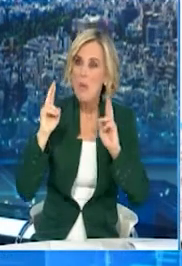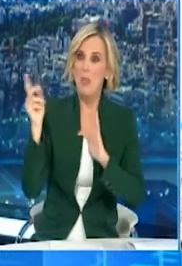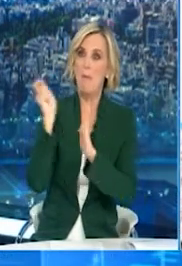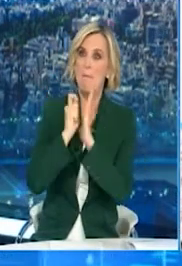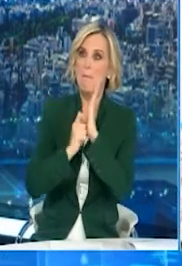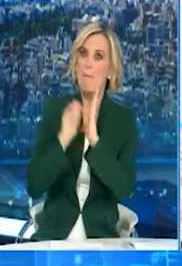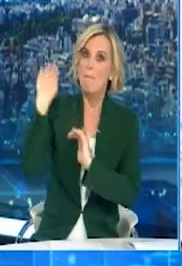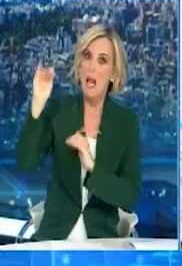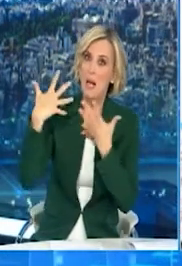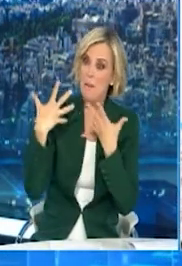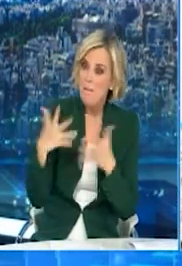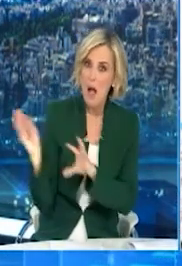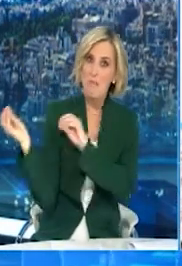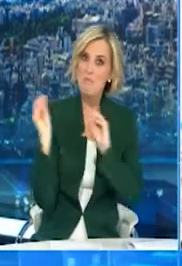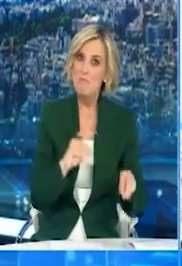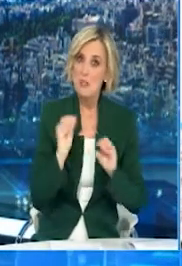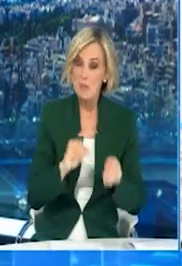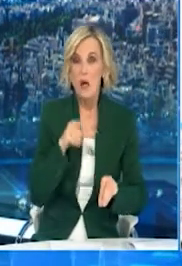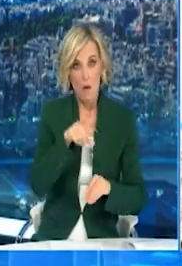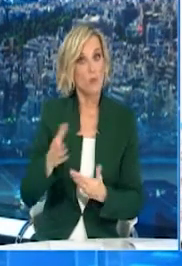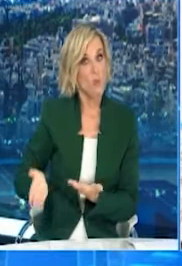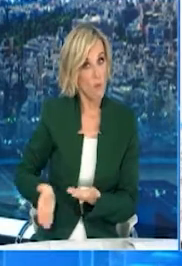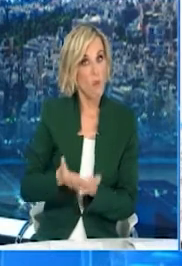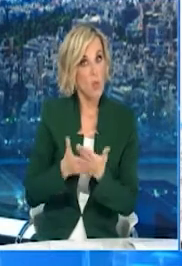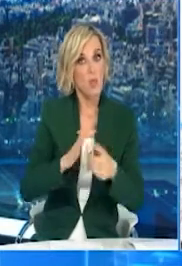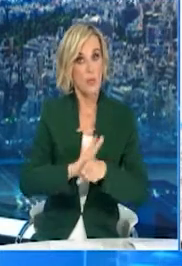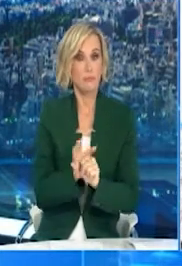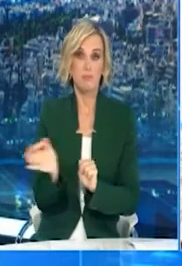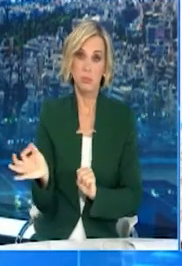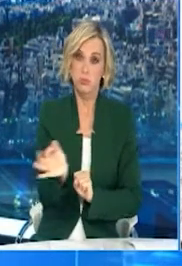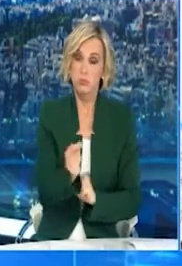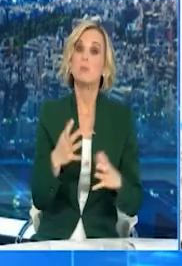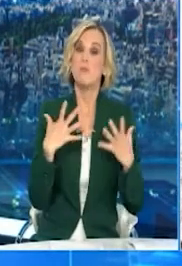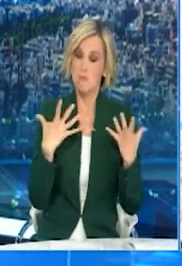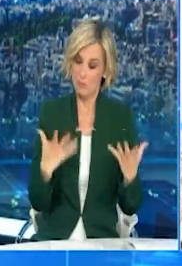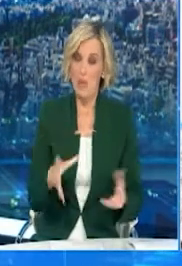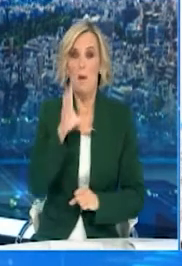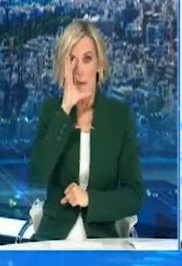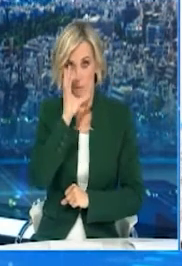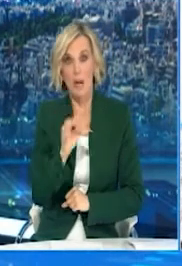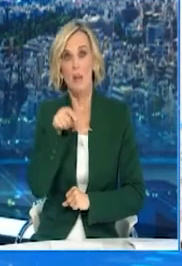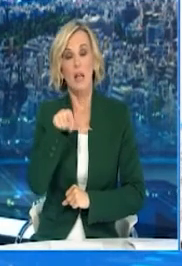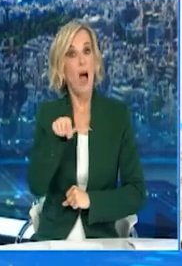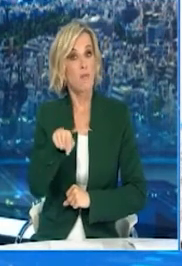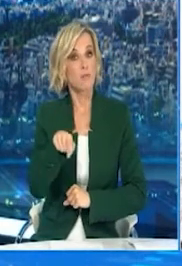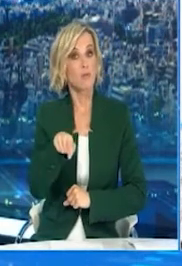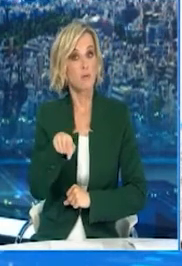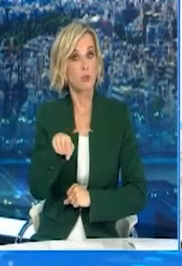την αντιμετώπιση της πανδημίας του COVID. Είναι δηλαδή ένα εμβόλιο που αυτού του